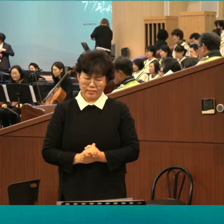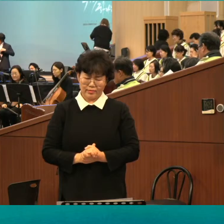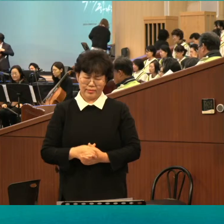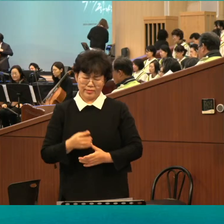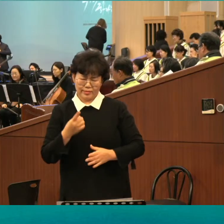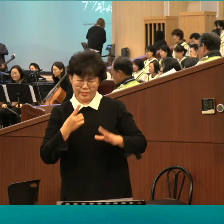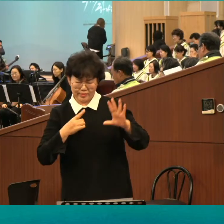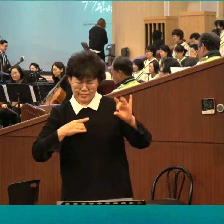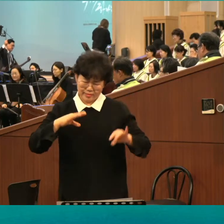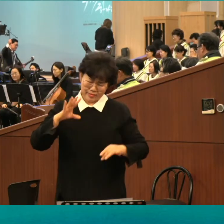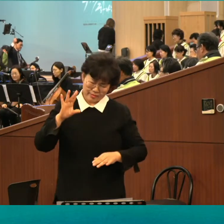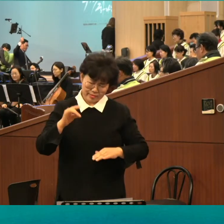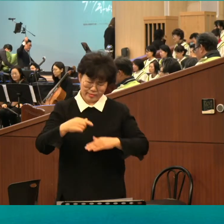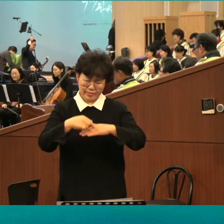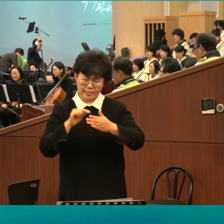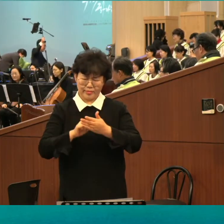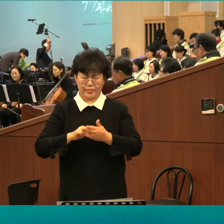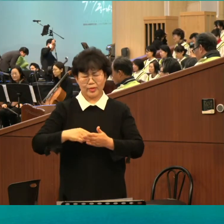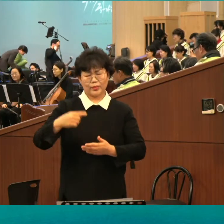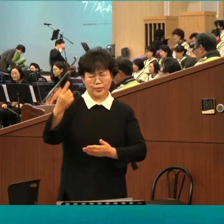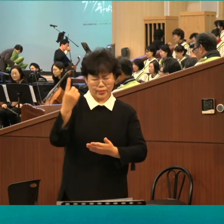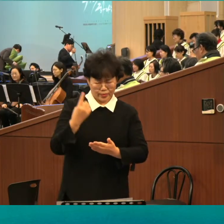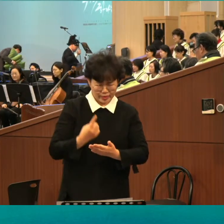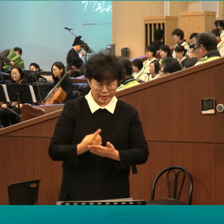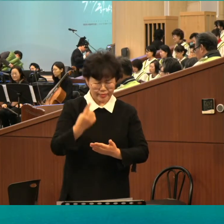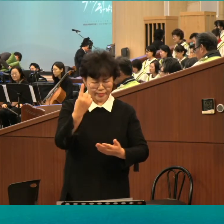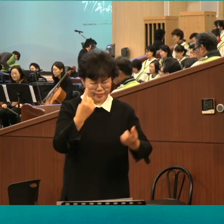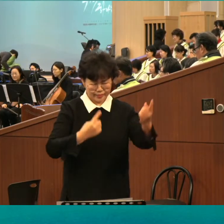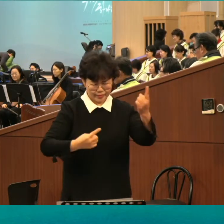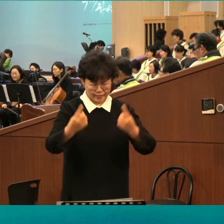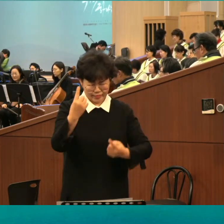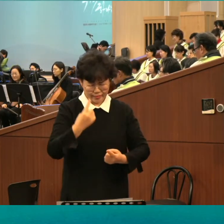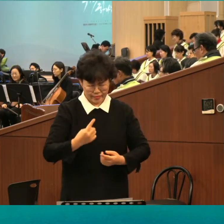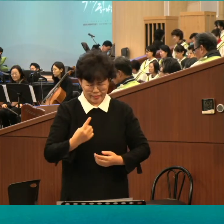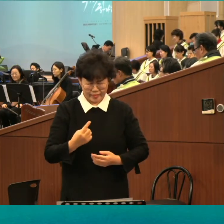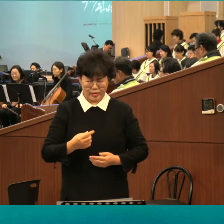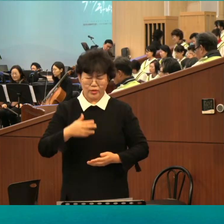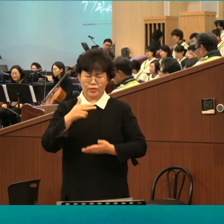갈급한 영혼으로 왔습니다. 주의 음성을 듣기를 원합니다.